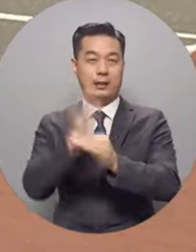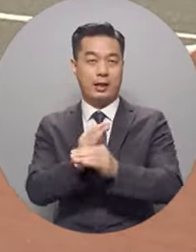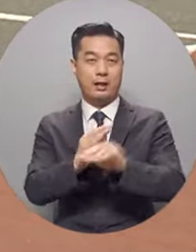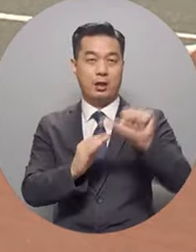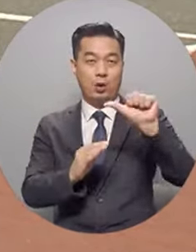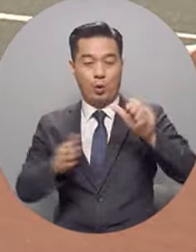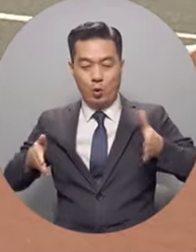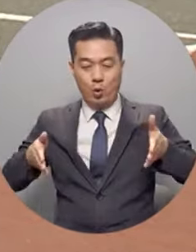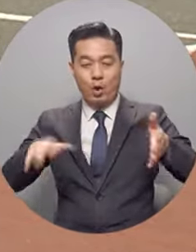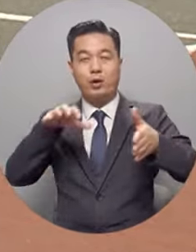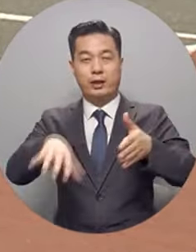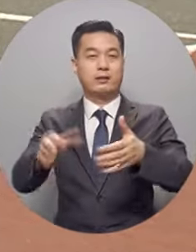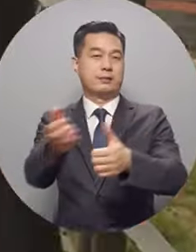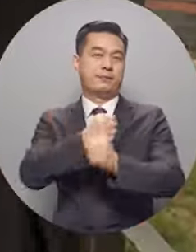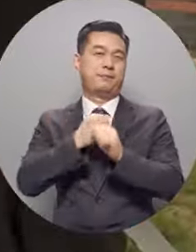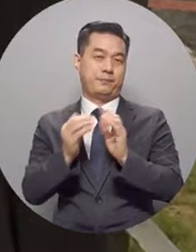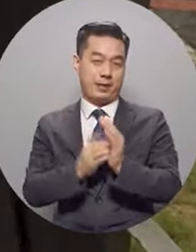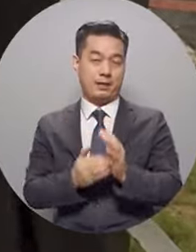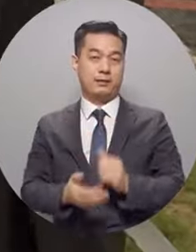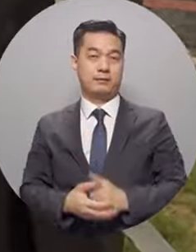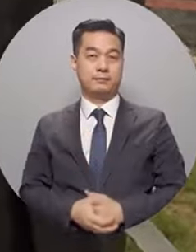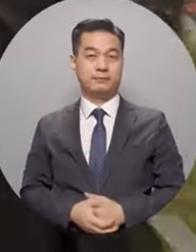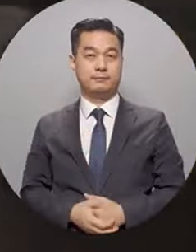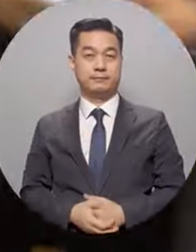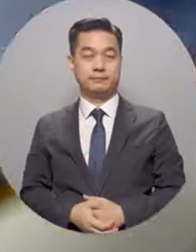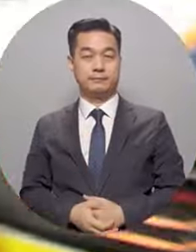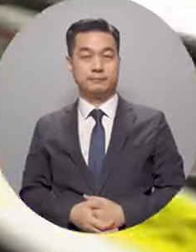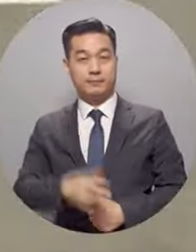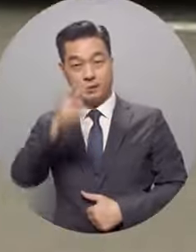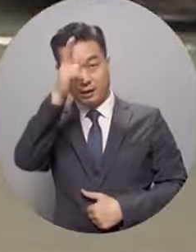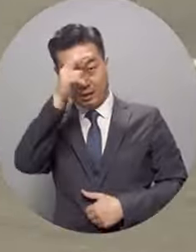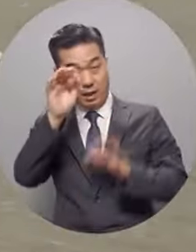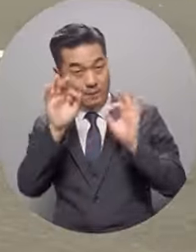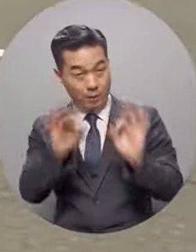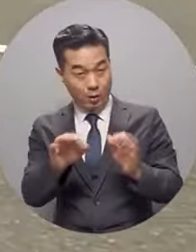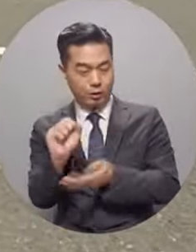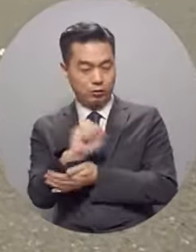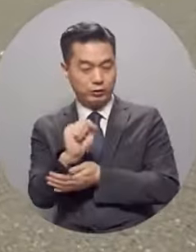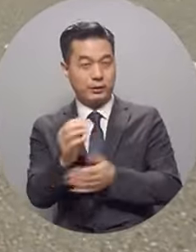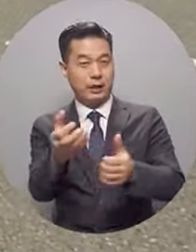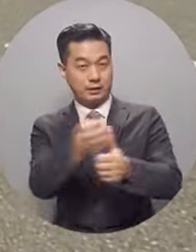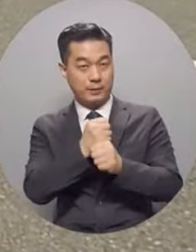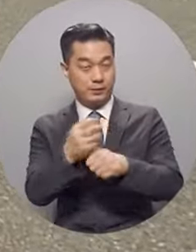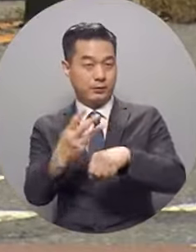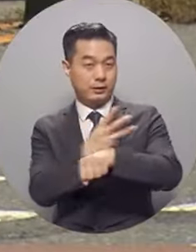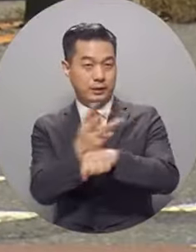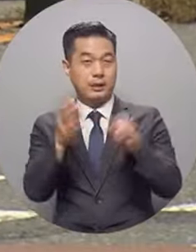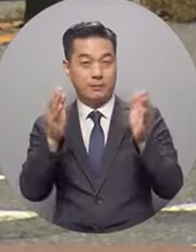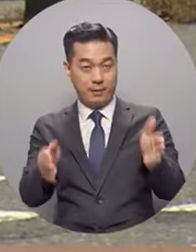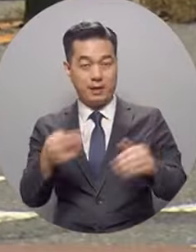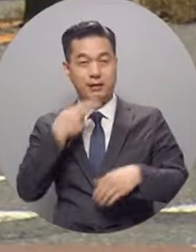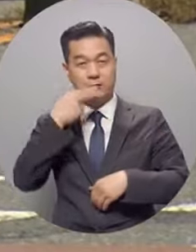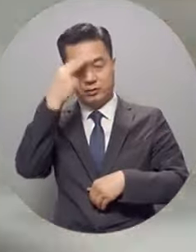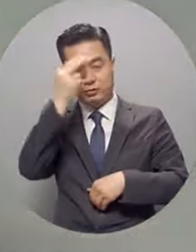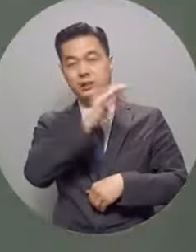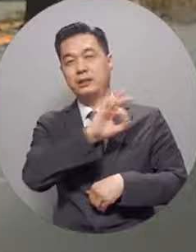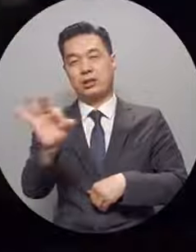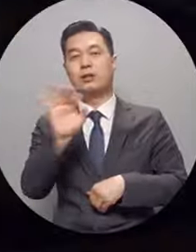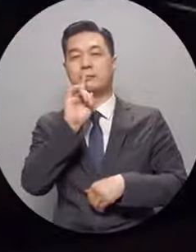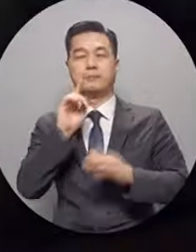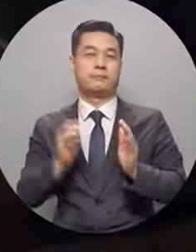현행범으로 체포됐습니다 경찰은 운전자가 체포된 시간만에 음실 정